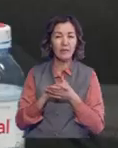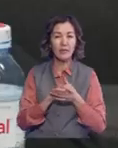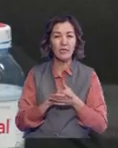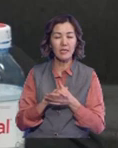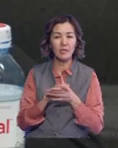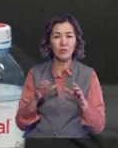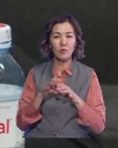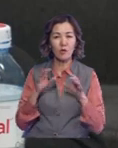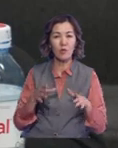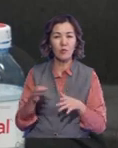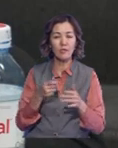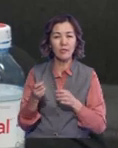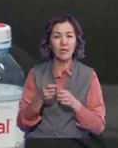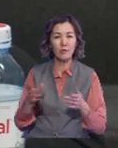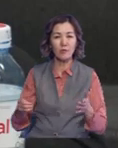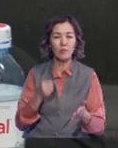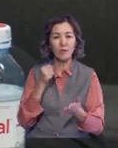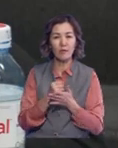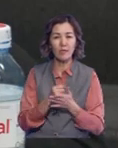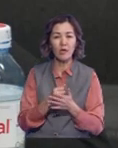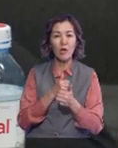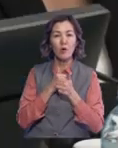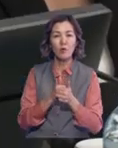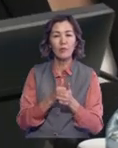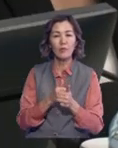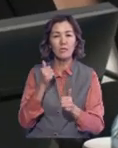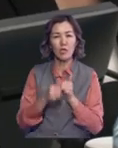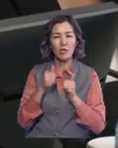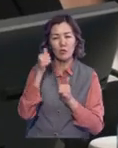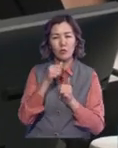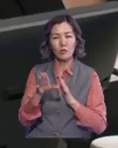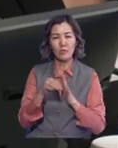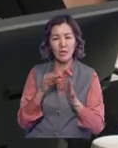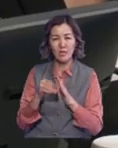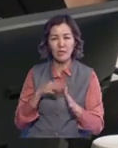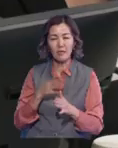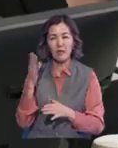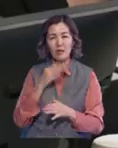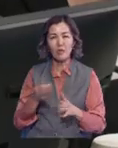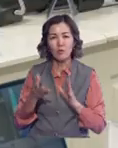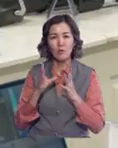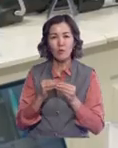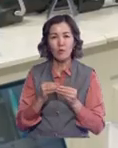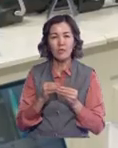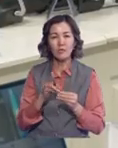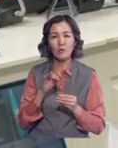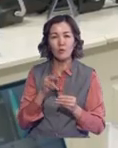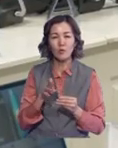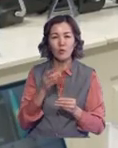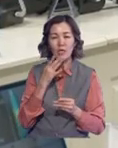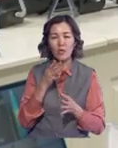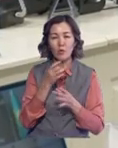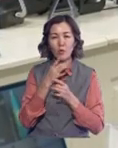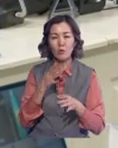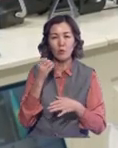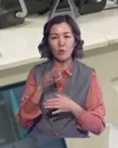кеңесінің төрағасы облыс әкімі болып табылады. Ал орынбасары жыл сайын сайланады. Биыл Алматы облысы Күрт этномәдени орталығының